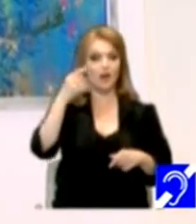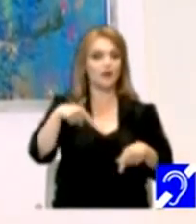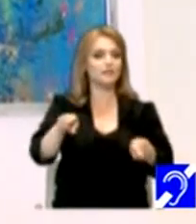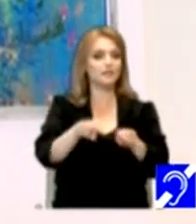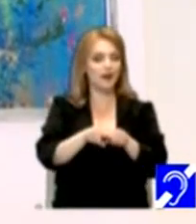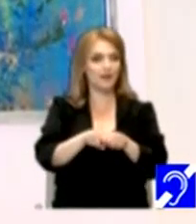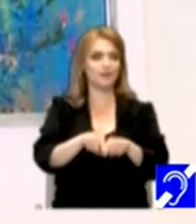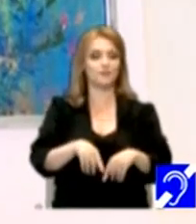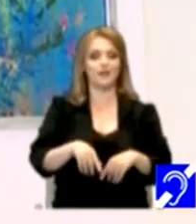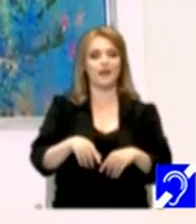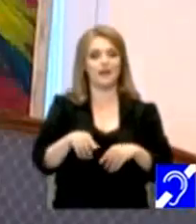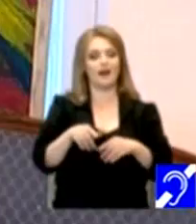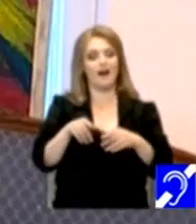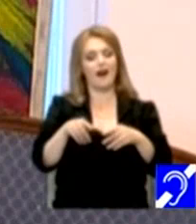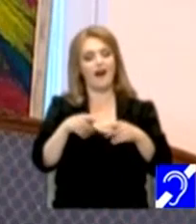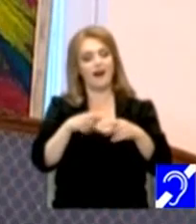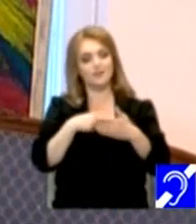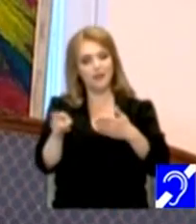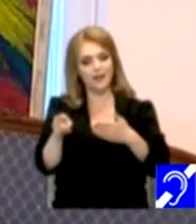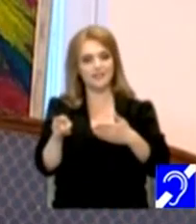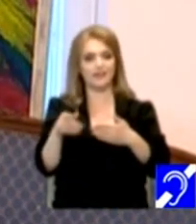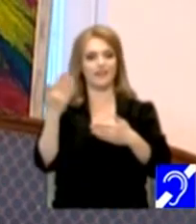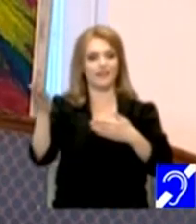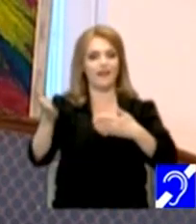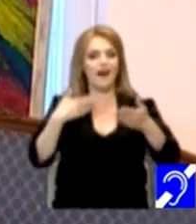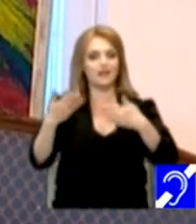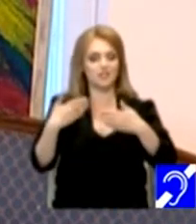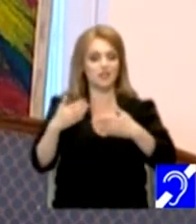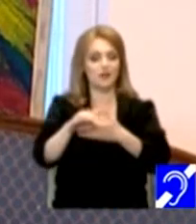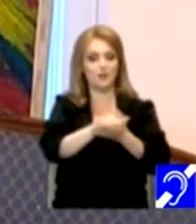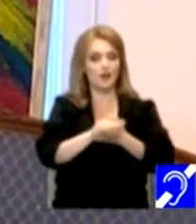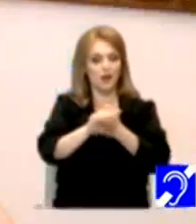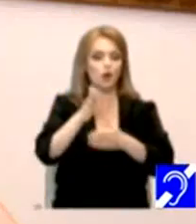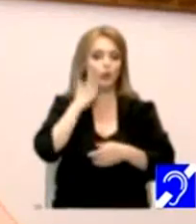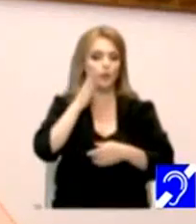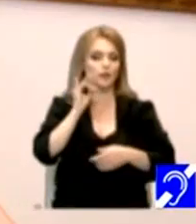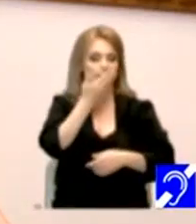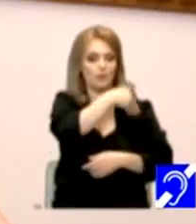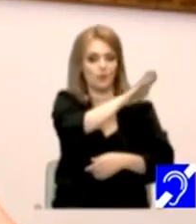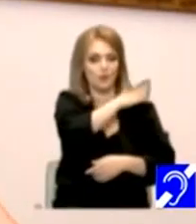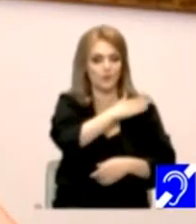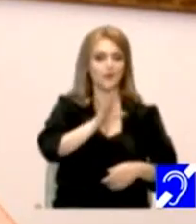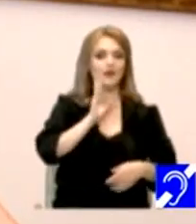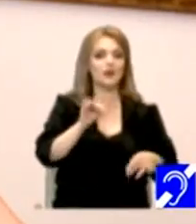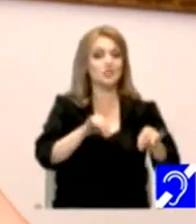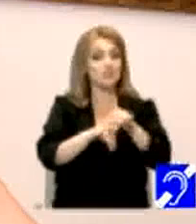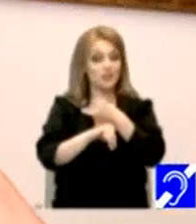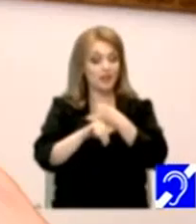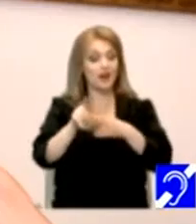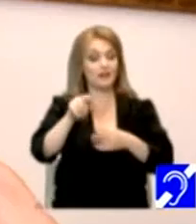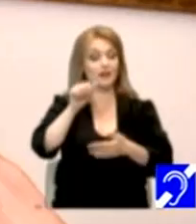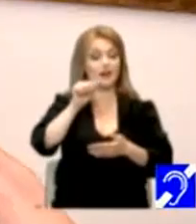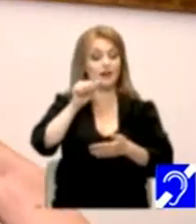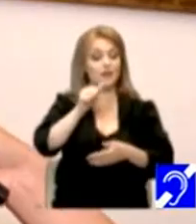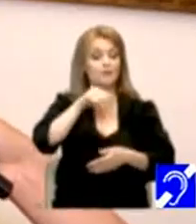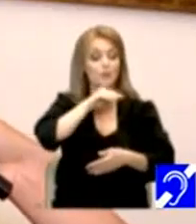într-un mod mai puțin obișnuit centenarul Alianței Defensive Româno-Polone. Soția este inginer de meserie, are un